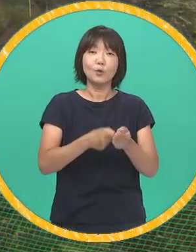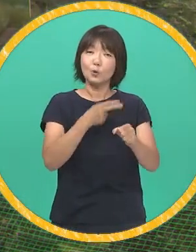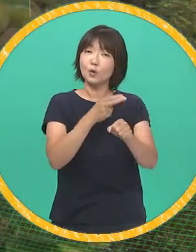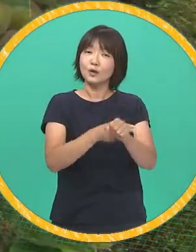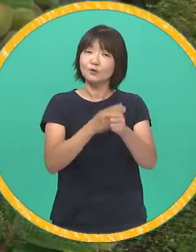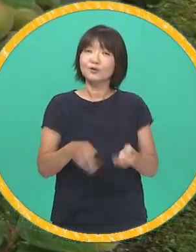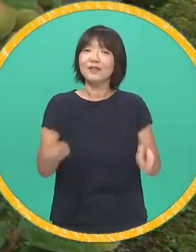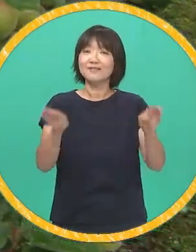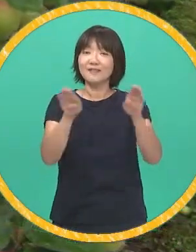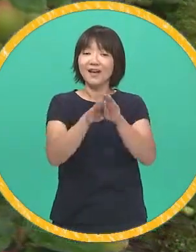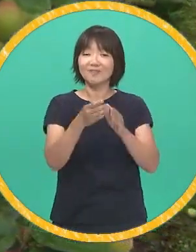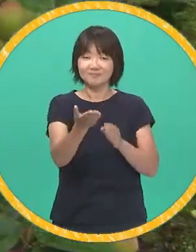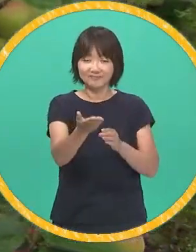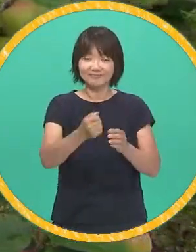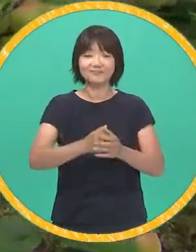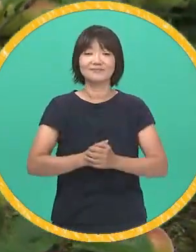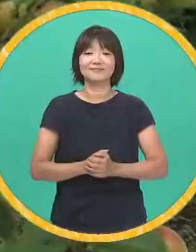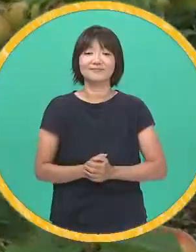へ